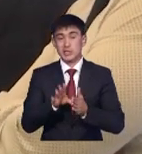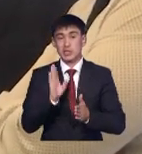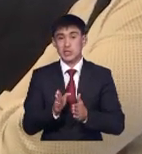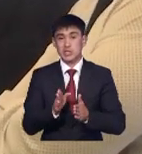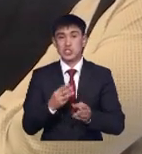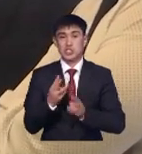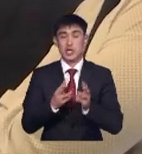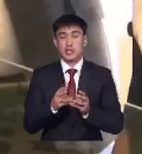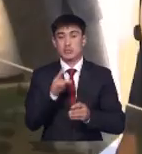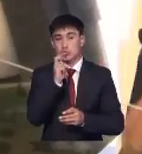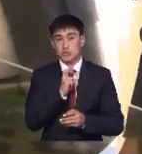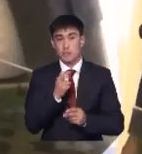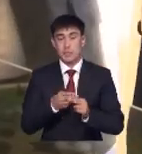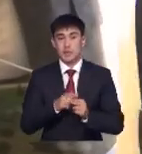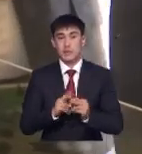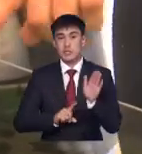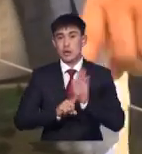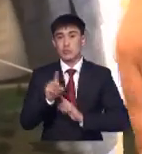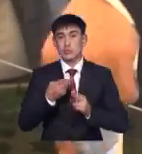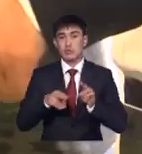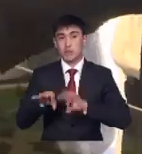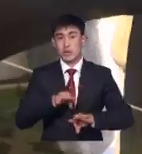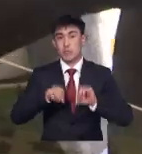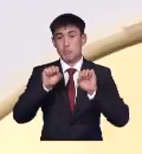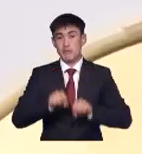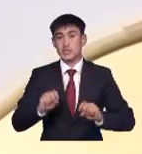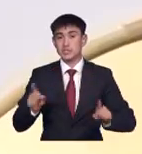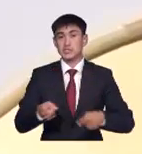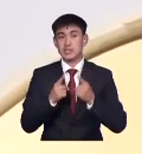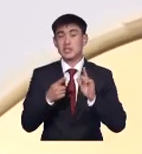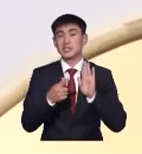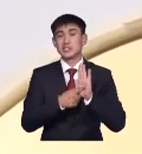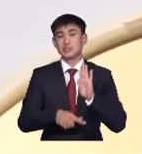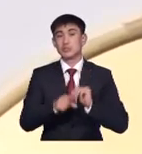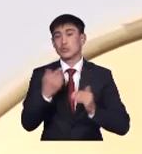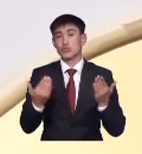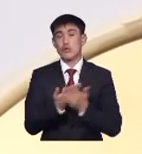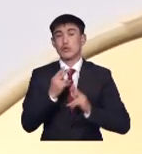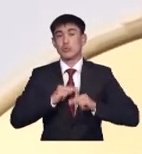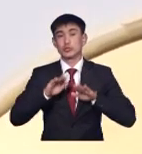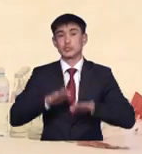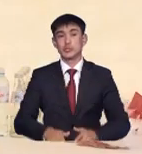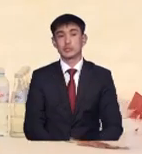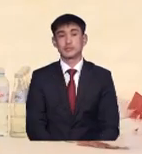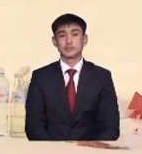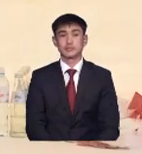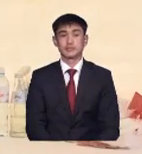путём сжигания мусора при этом запуск данного проекта позволит создать около 70 новых рабочих